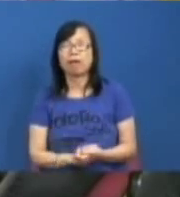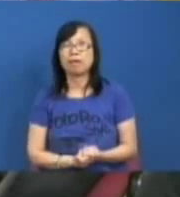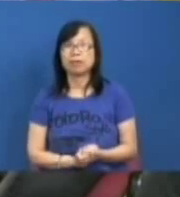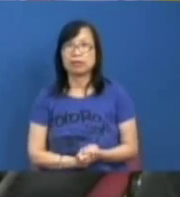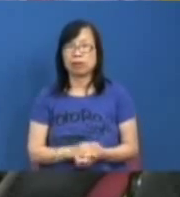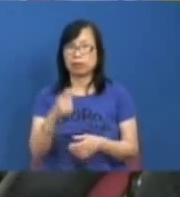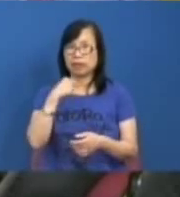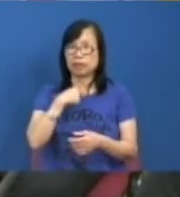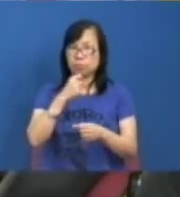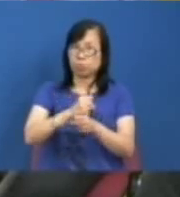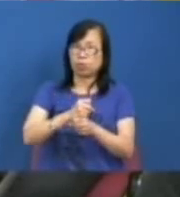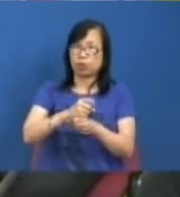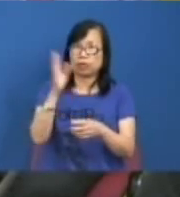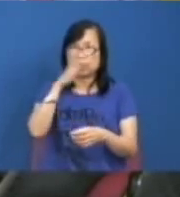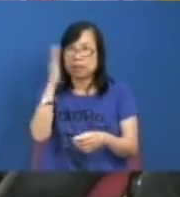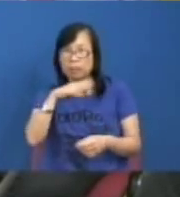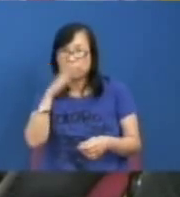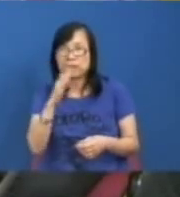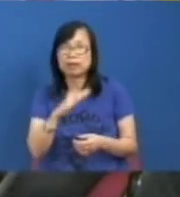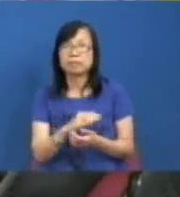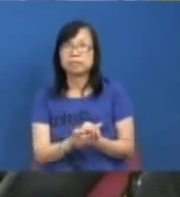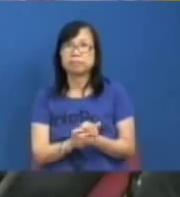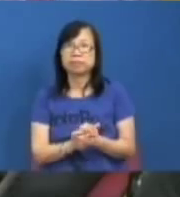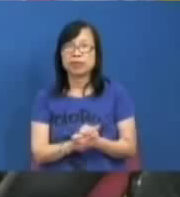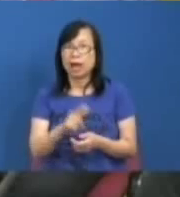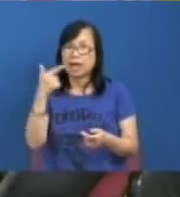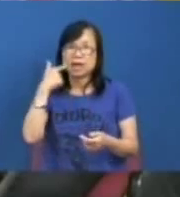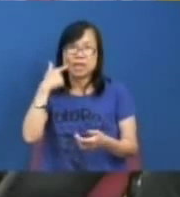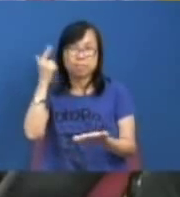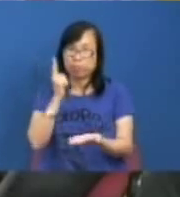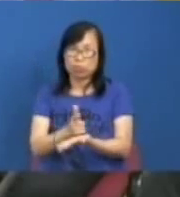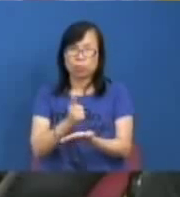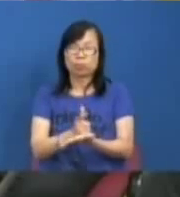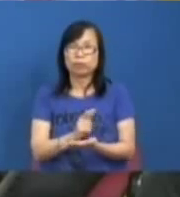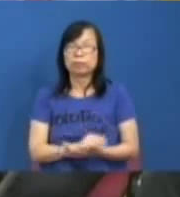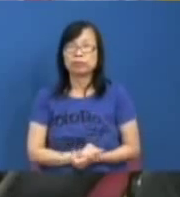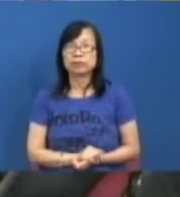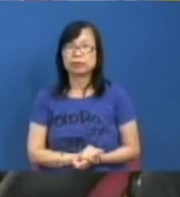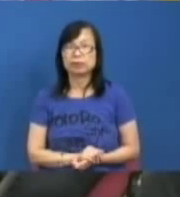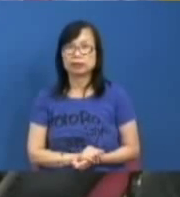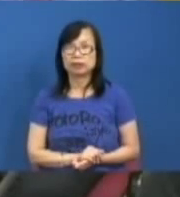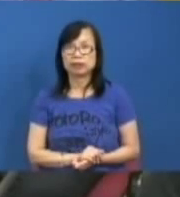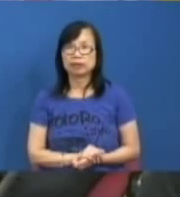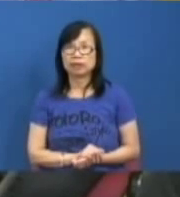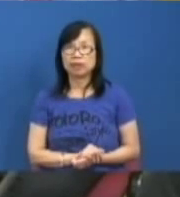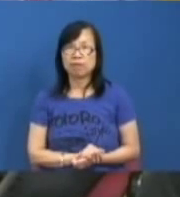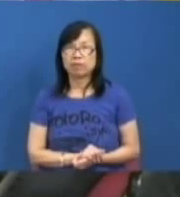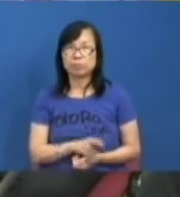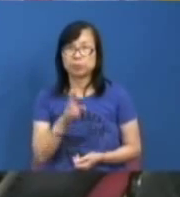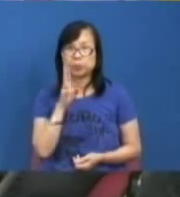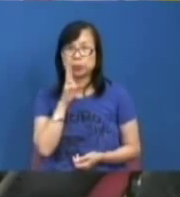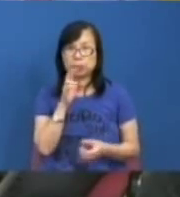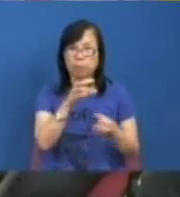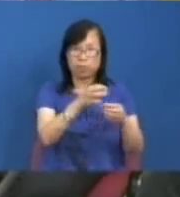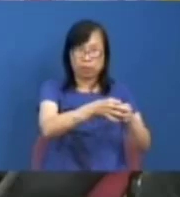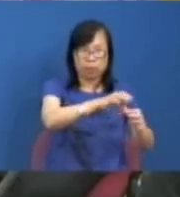時候，那個臭味更加比較嚴重啦，係濃烈啲啦。咁如果我哋係駁咗